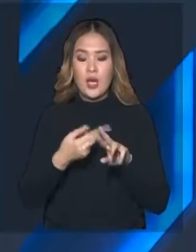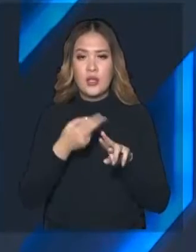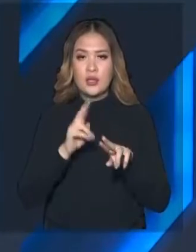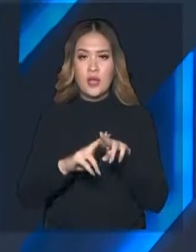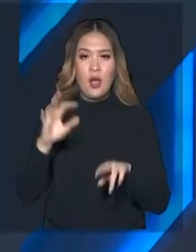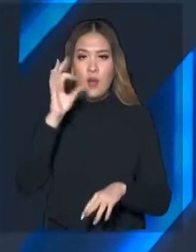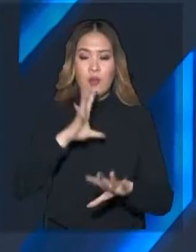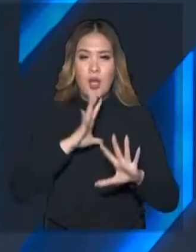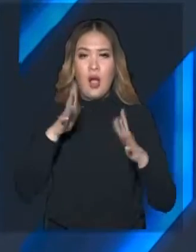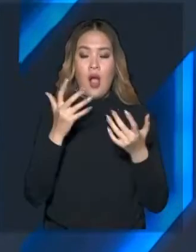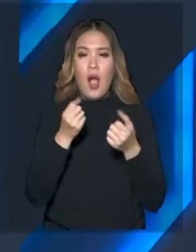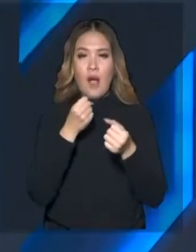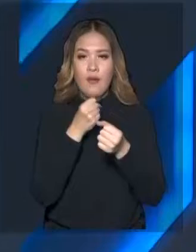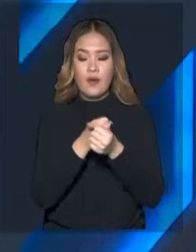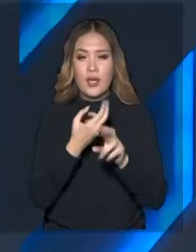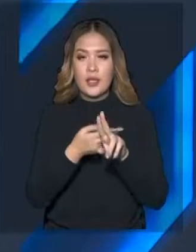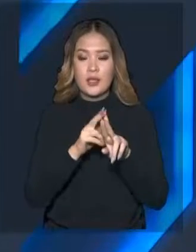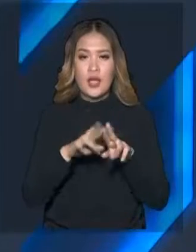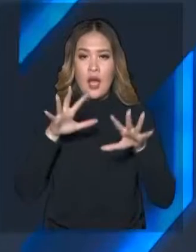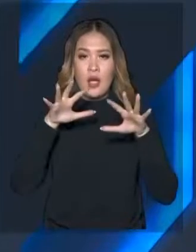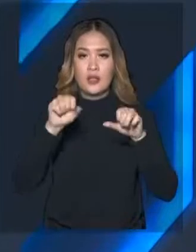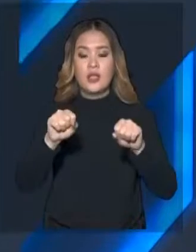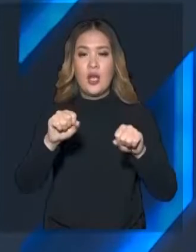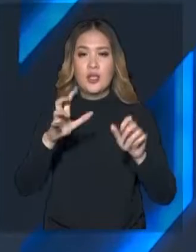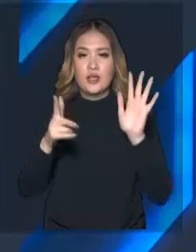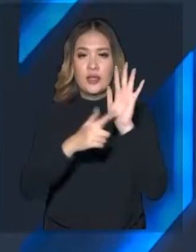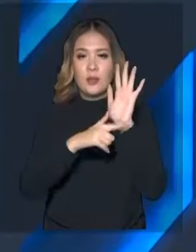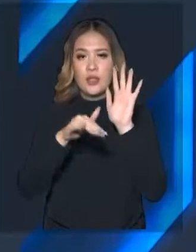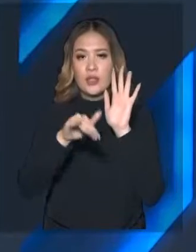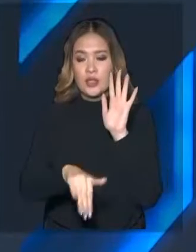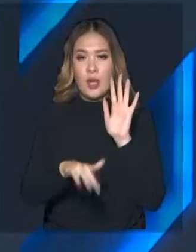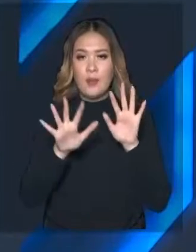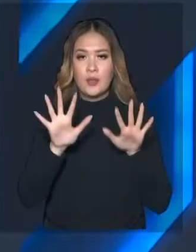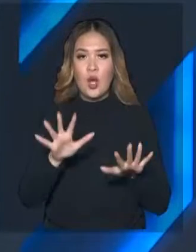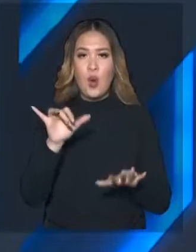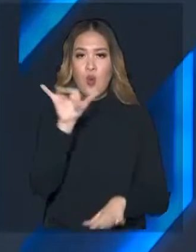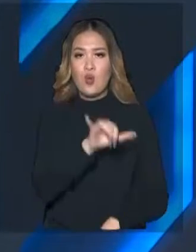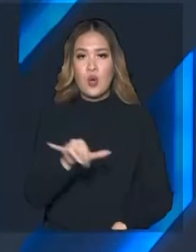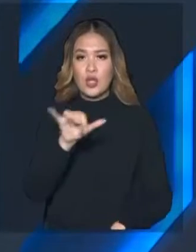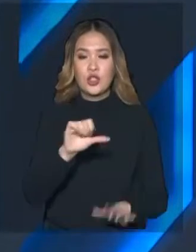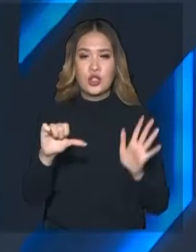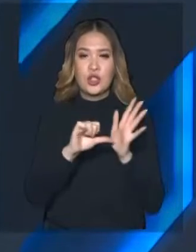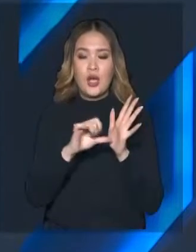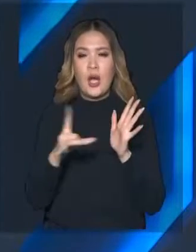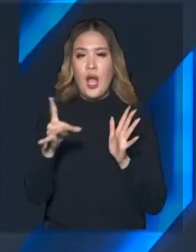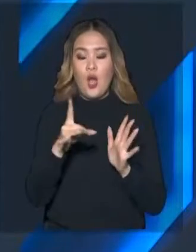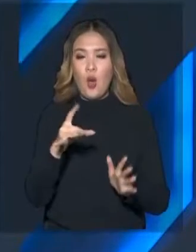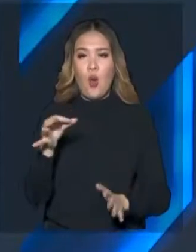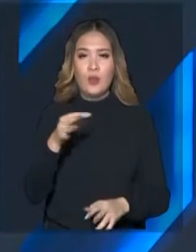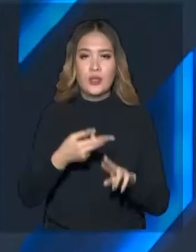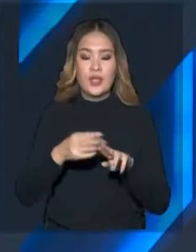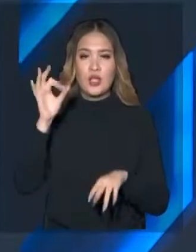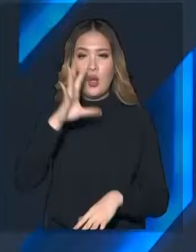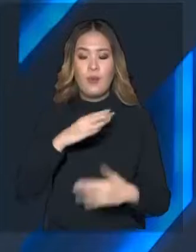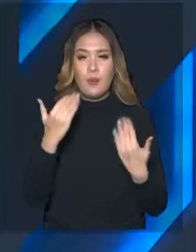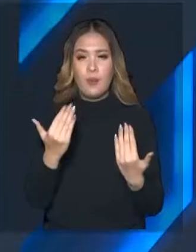следствие возникли аварии. Отрезанными от света оказались порядка 7 тысяч абонентов в Уральске и 6 районах области. Сейчас